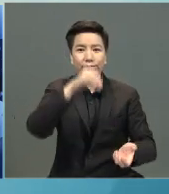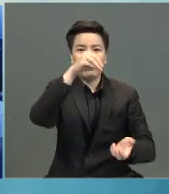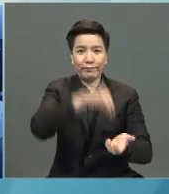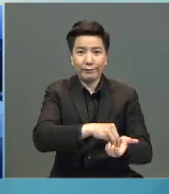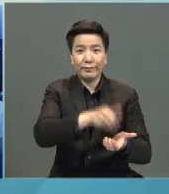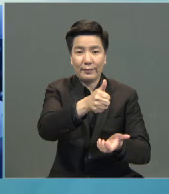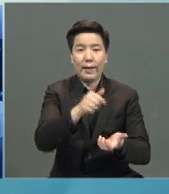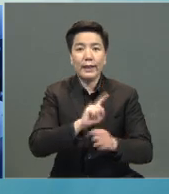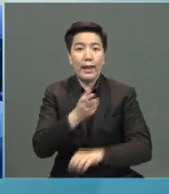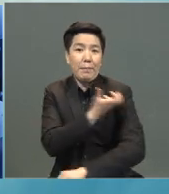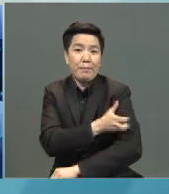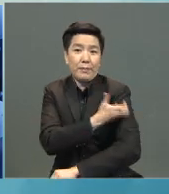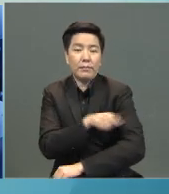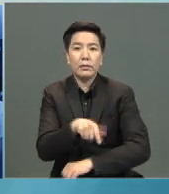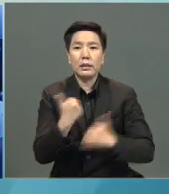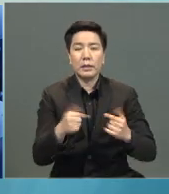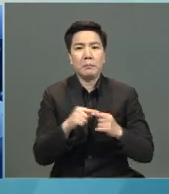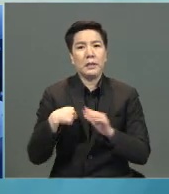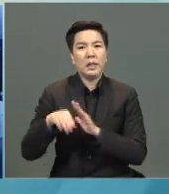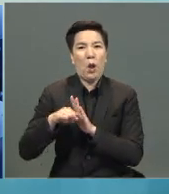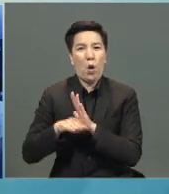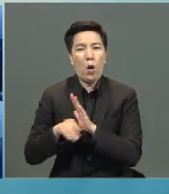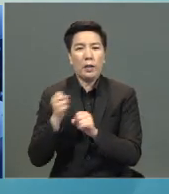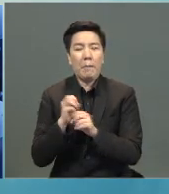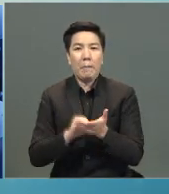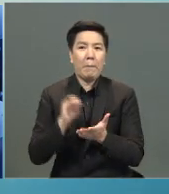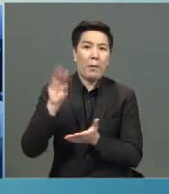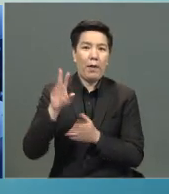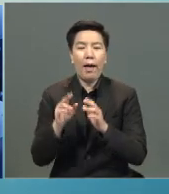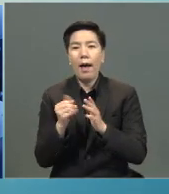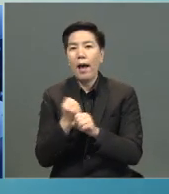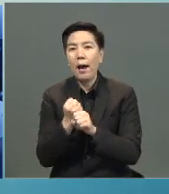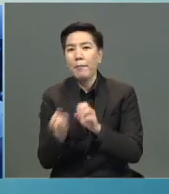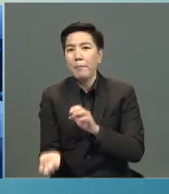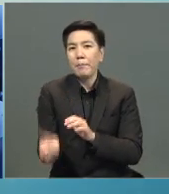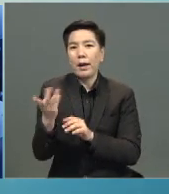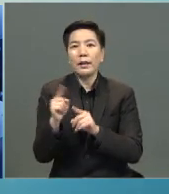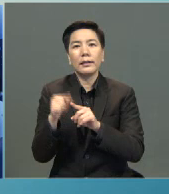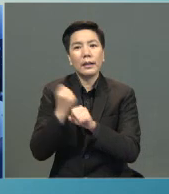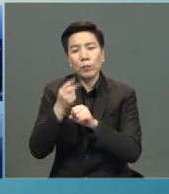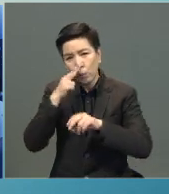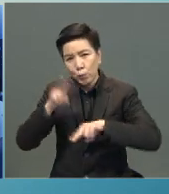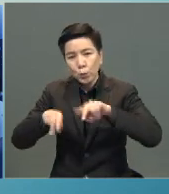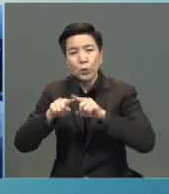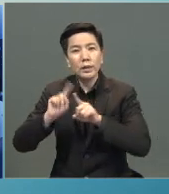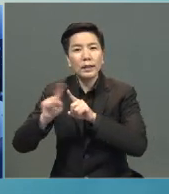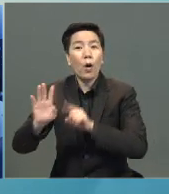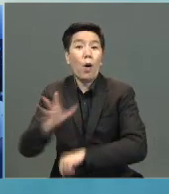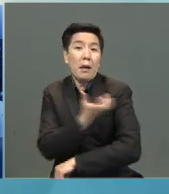ก่อนนะครับซึ่งคิดว่าน่าจะเป็นช่วงบ่ายๆวันนี้น่าจะดาวน์โหลดได้แล้วนะครับส่วนiOSเนื่องจากมีกระบวนการขั้นตอนในการต้องUpload Downloadส่ง Code